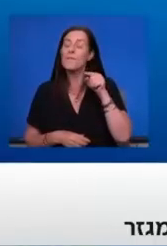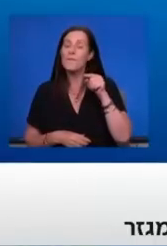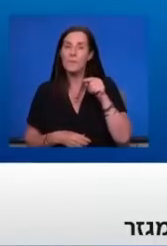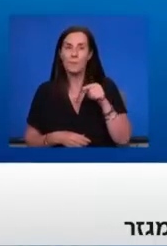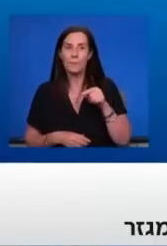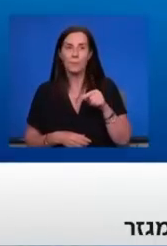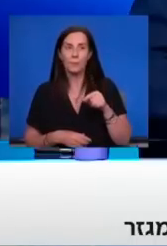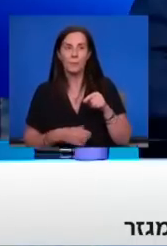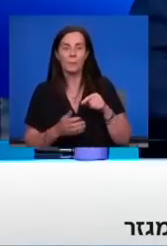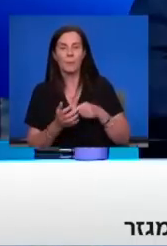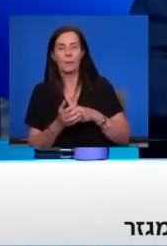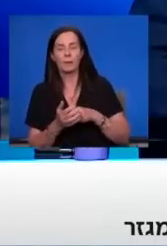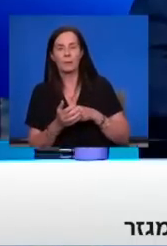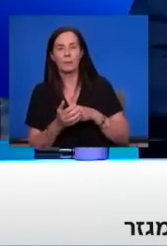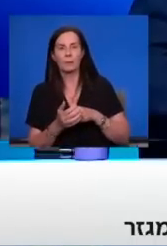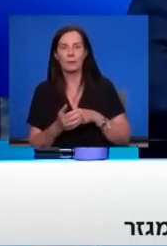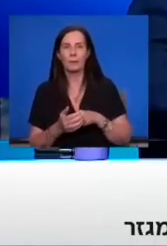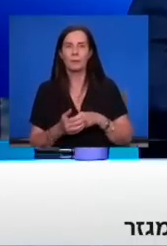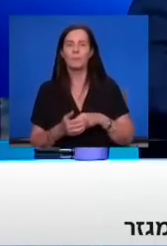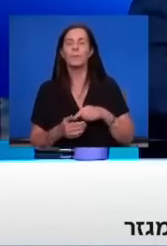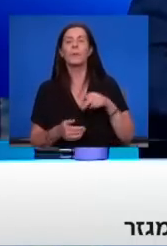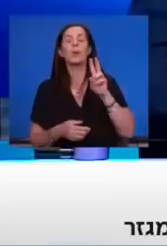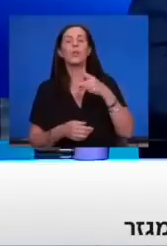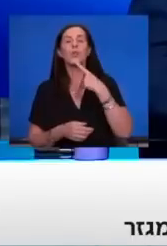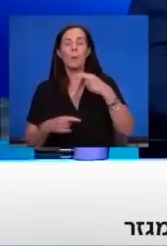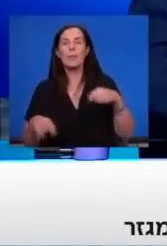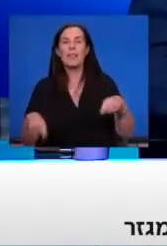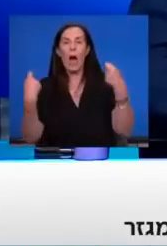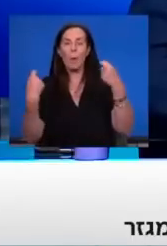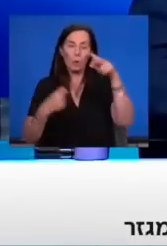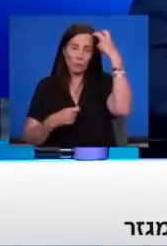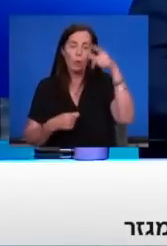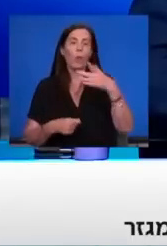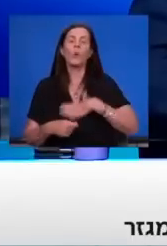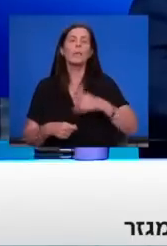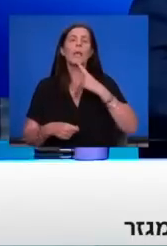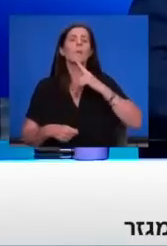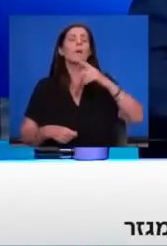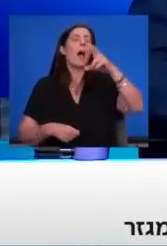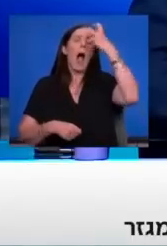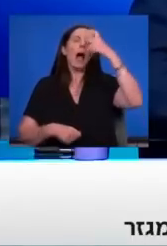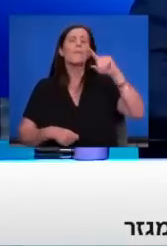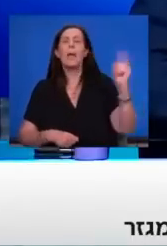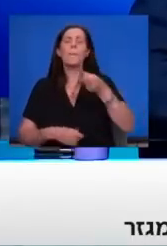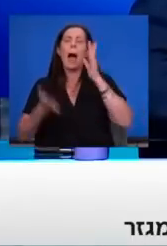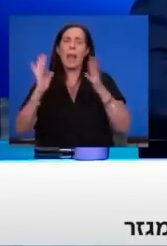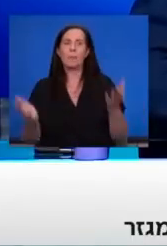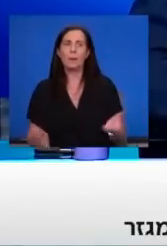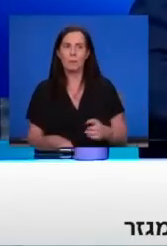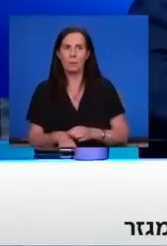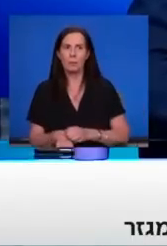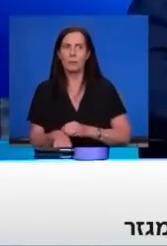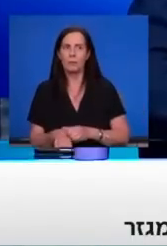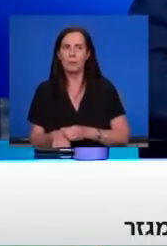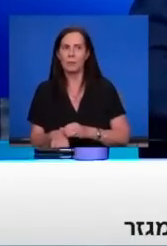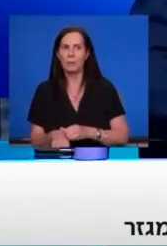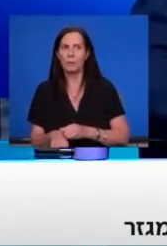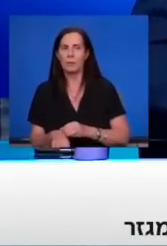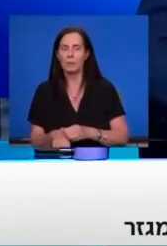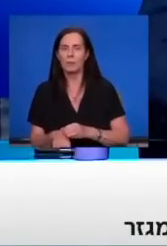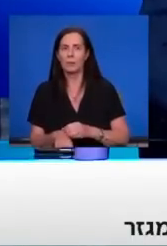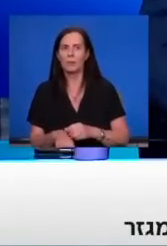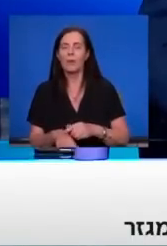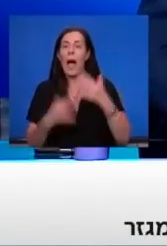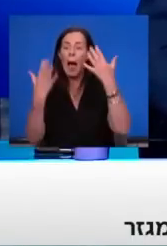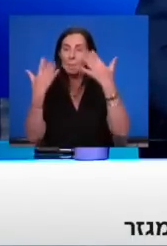מנטליות. כאשר אומרים מנטליות על הערבים, הוא רוצה לומר, הערבים הם אלימים. לא, אני רוצה להגיד את מה שאני אומר.